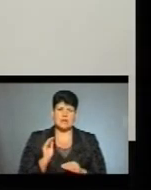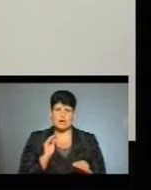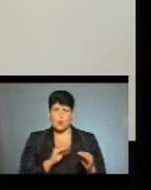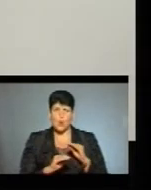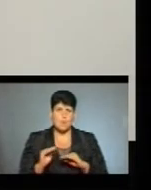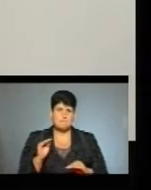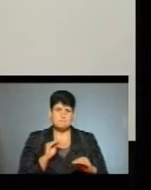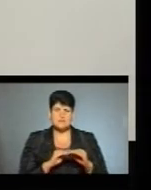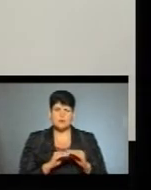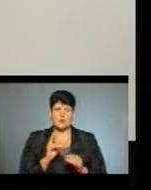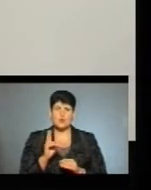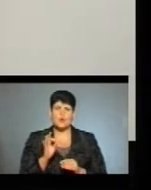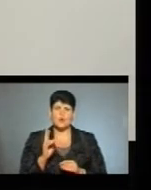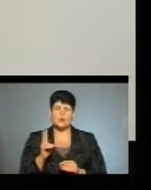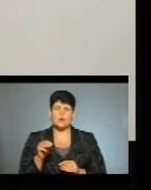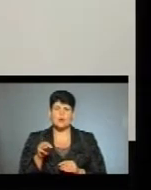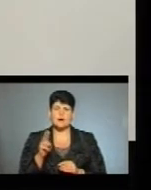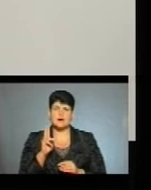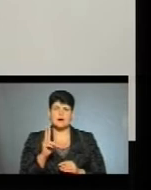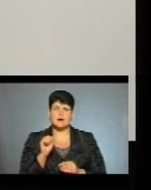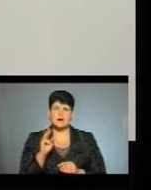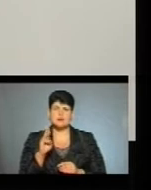входить коклюш, кашлюк.